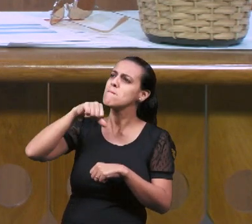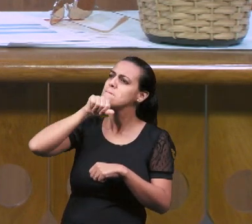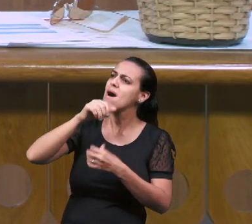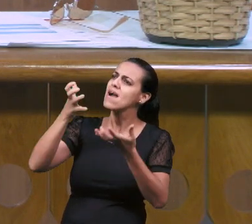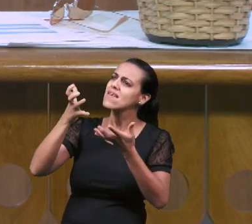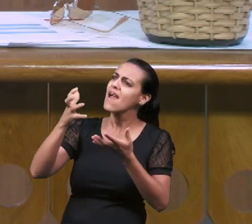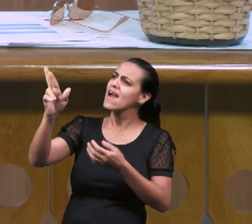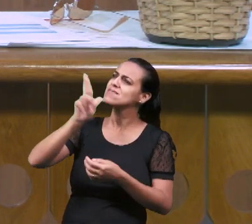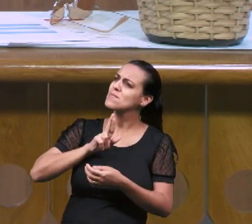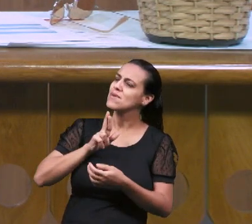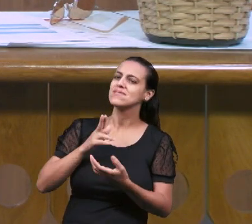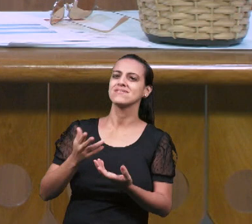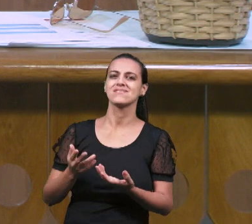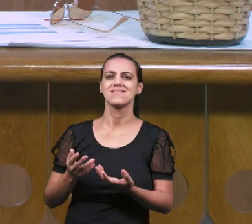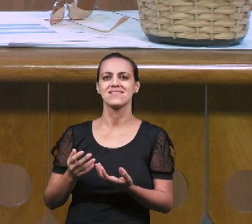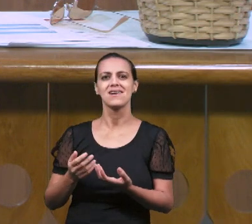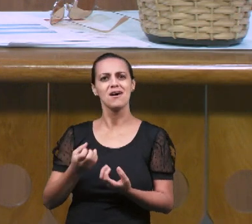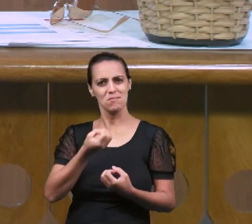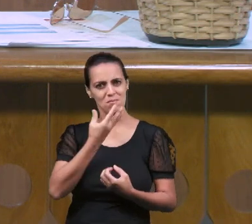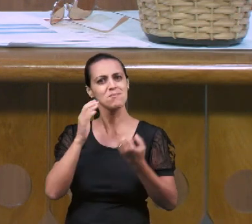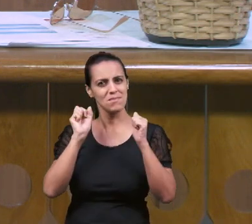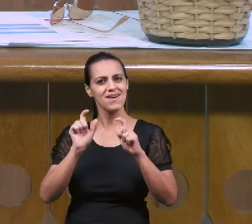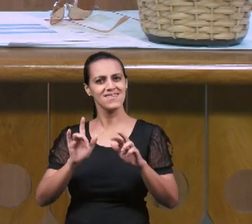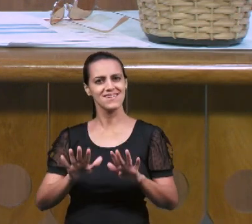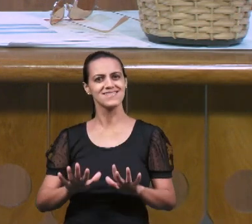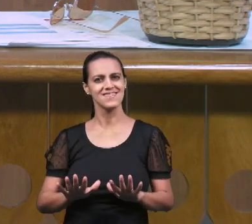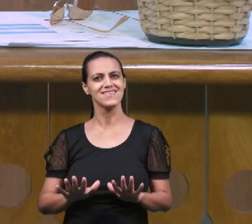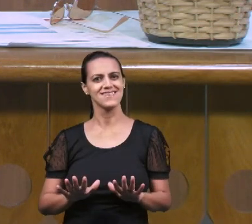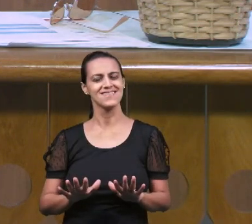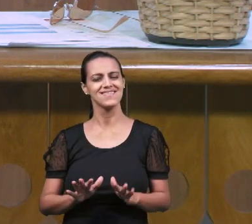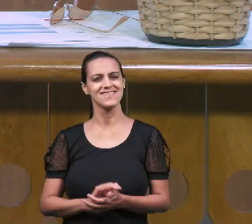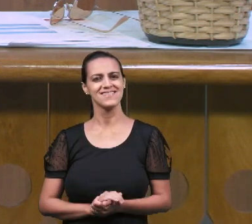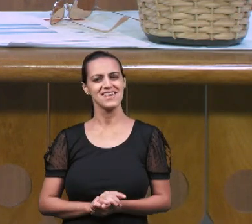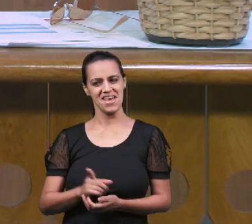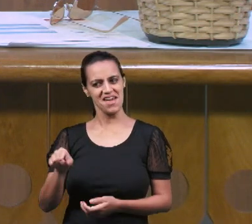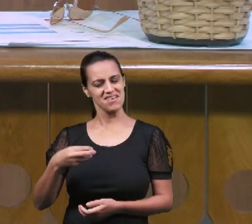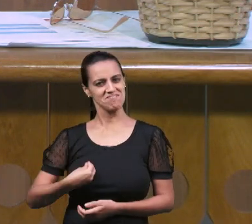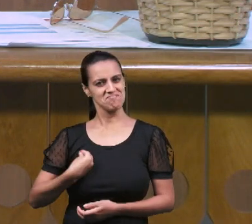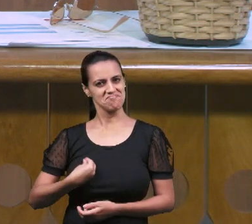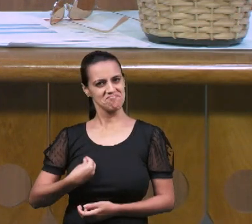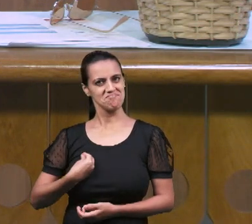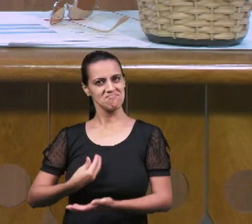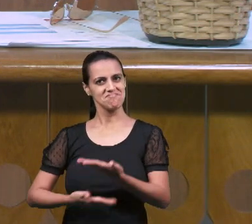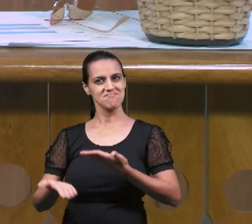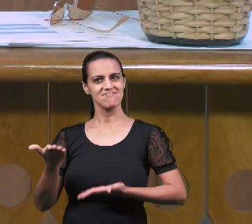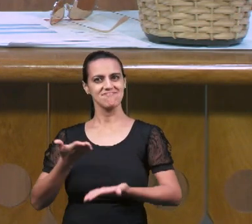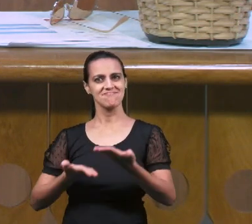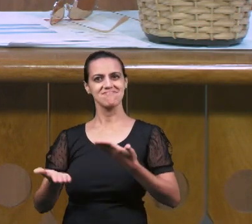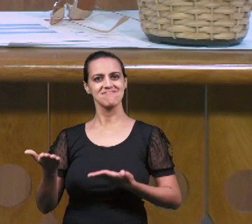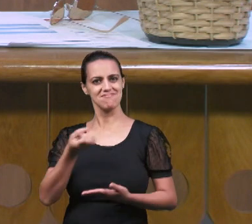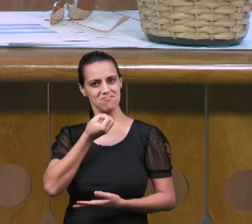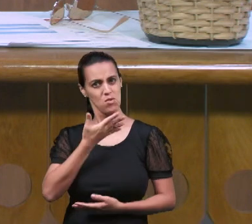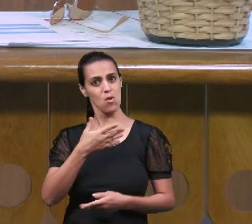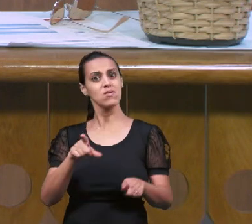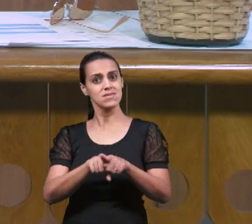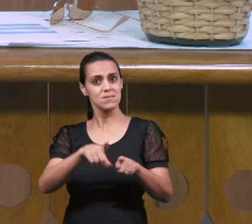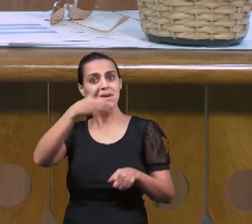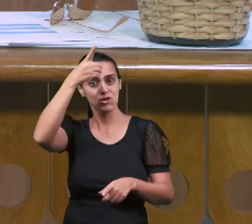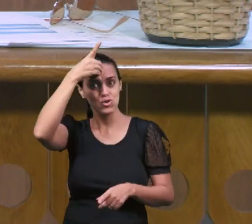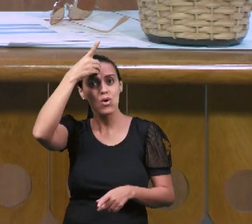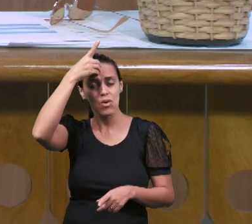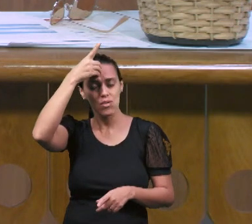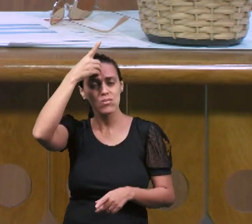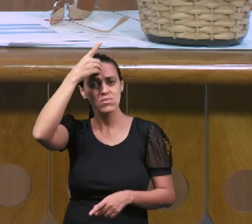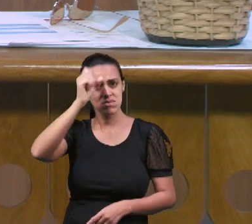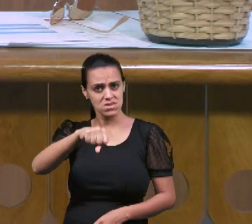réponse, et ça c'est merveilleux. De tels sont le royaume. Et elles participent avec des dons spirituels, des enfants et filles